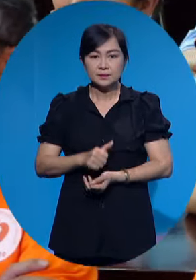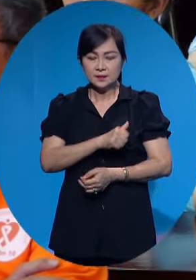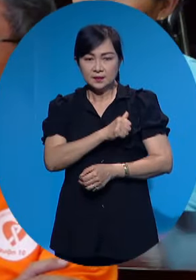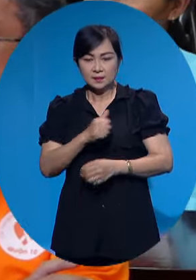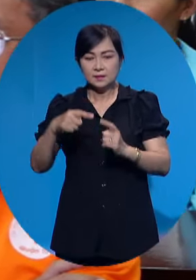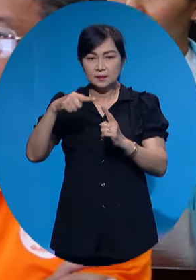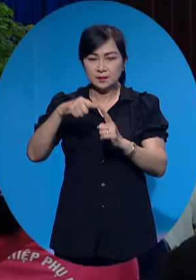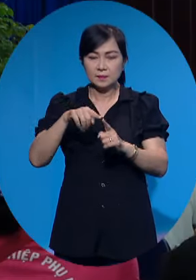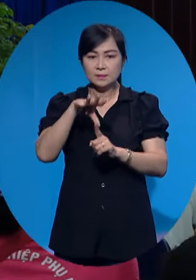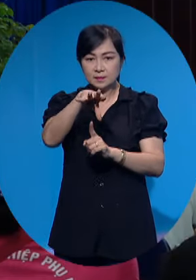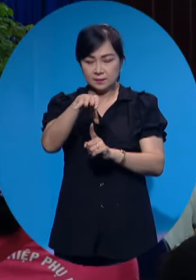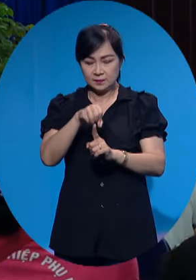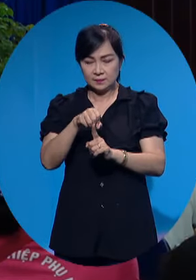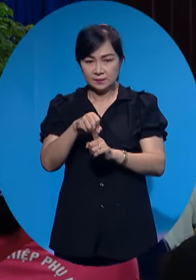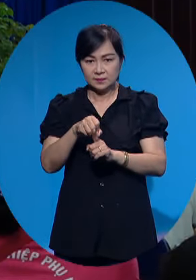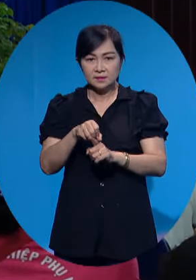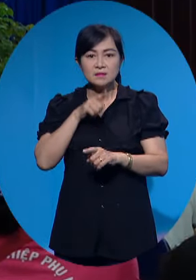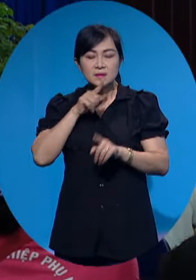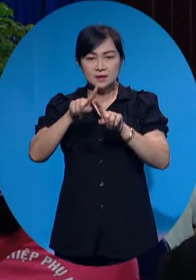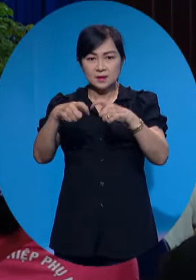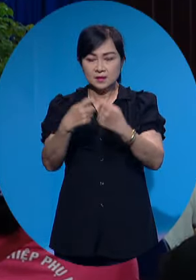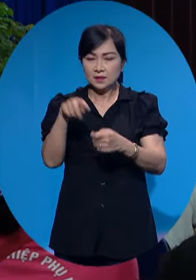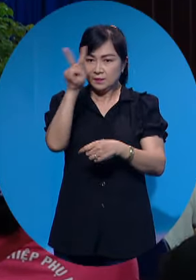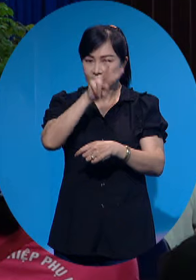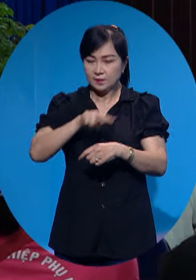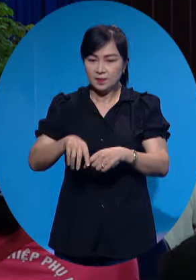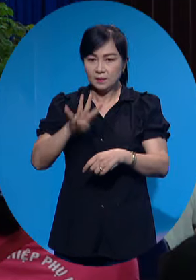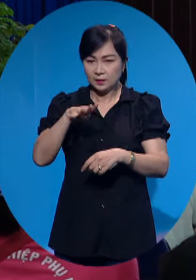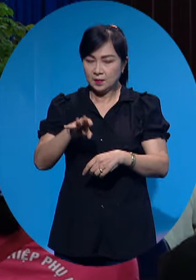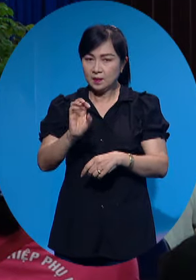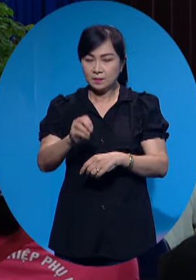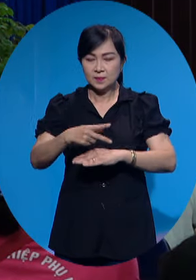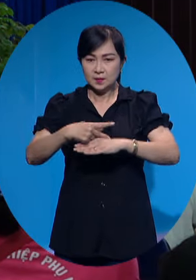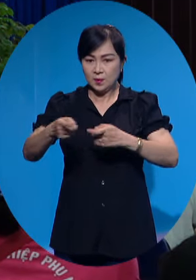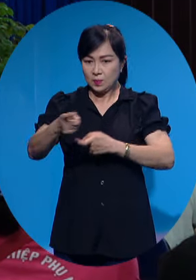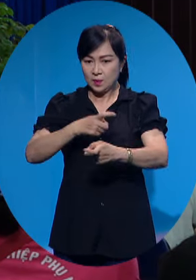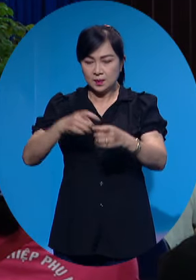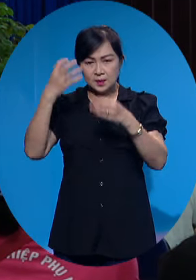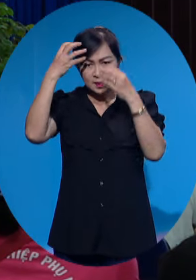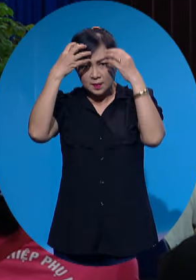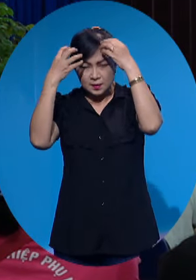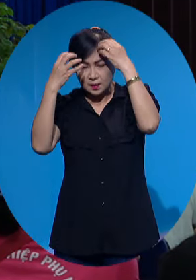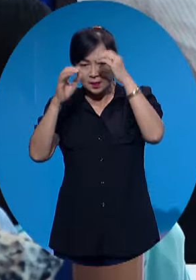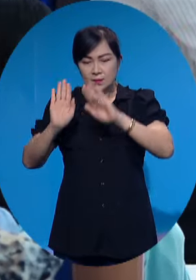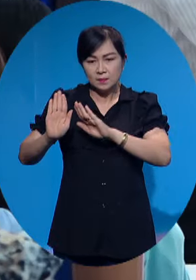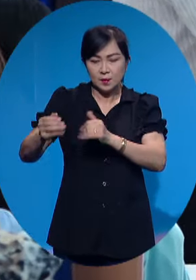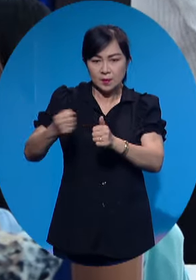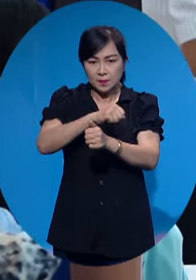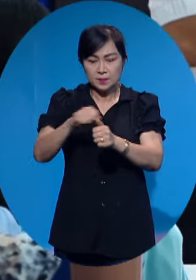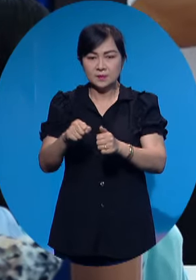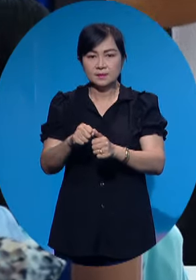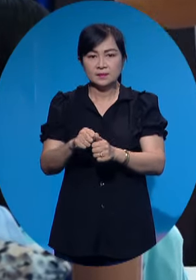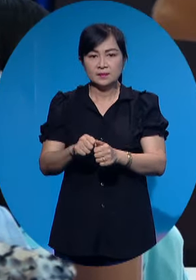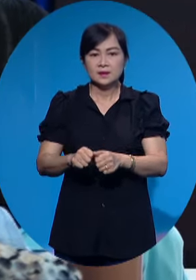đã được tiếp cận các thông tin chính như thực trạng gia đình Việt Nam thời đại 4.0 kỹ năng quản lý căng thẳng trong phòng ngừa ứng phó với bạo lực